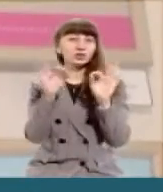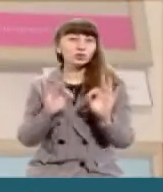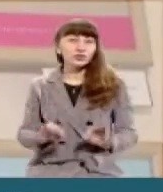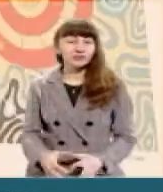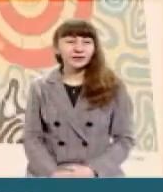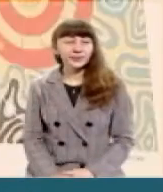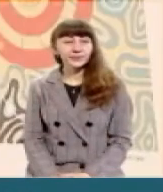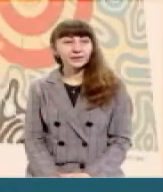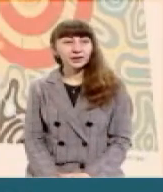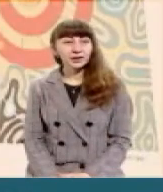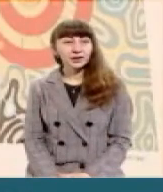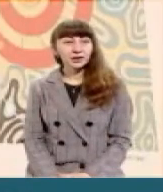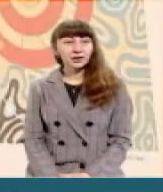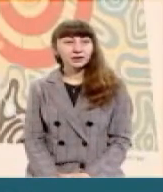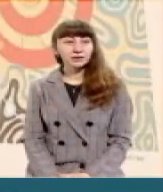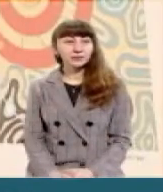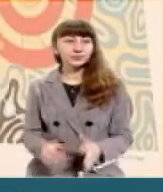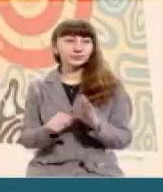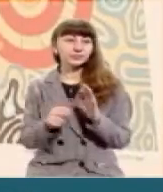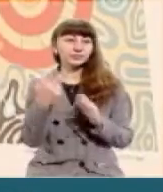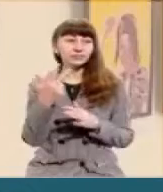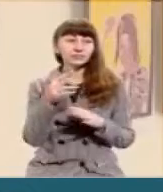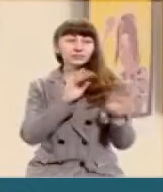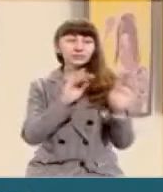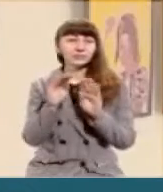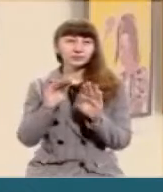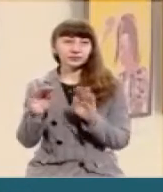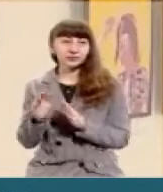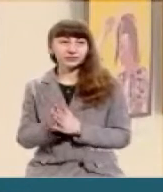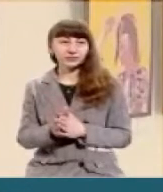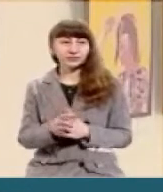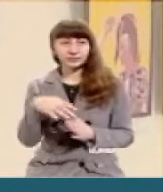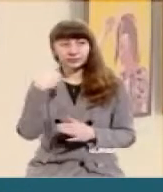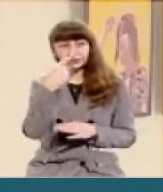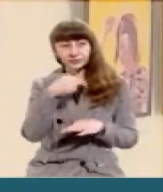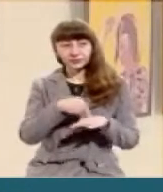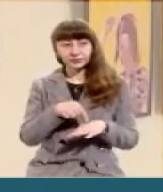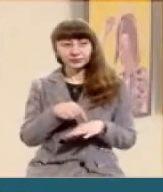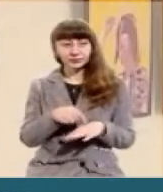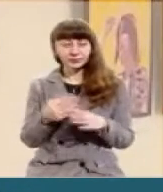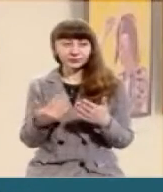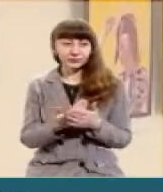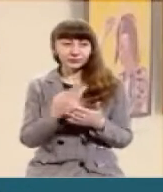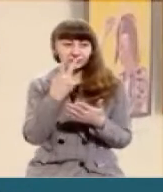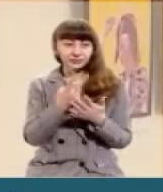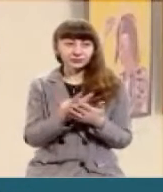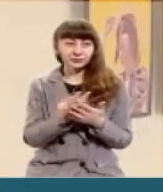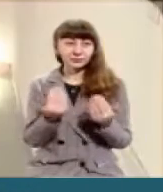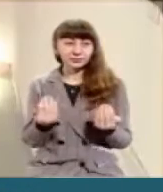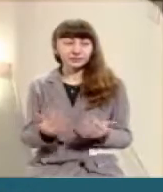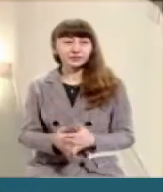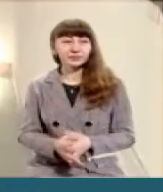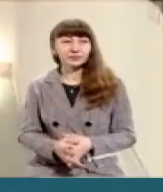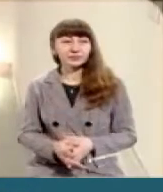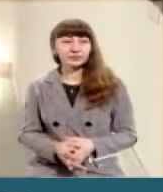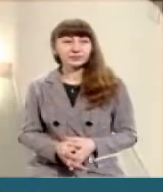изобразительного искусства. Пиктограммы в виде 63 работ автора стали симбиозом личных переживаний и его современного видения прекрасного.